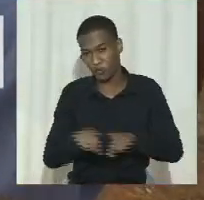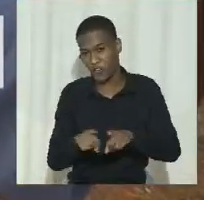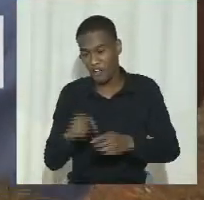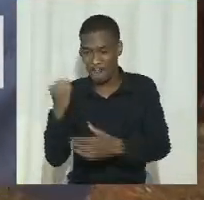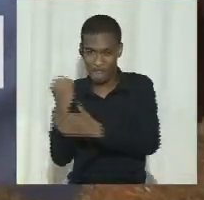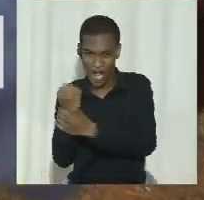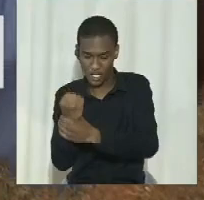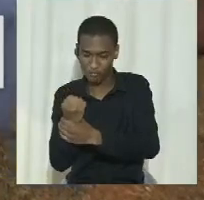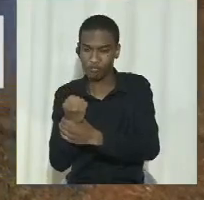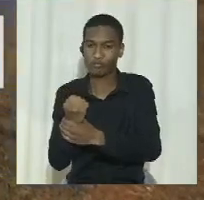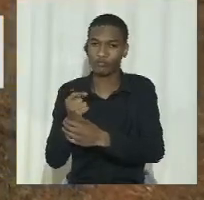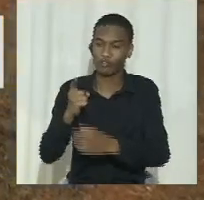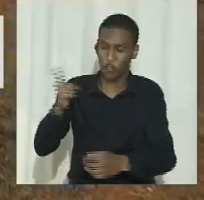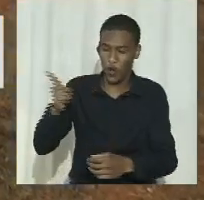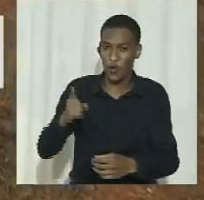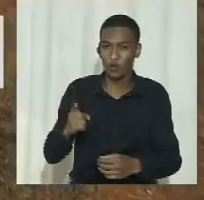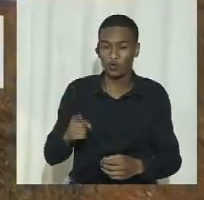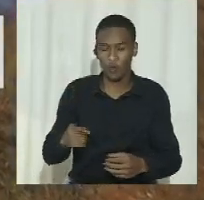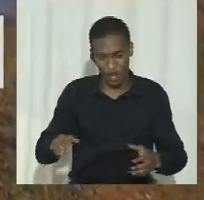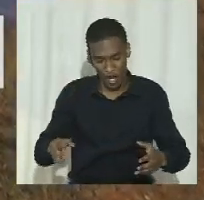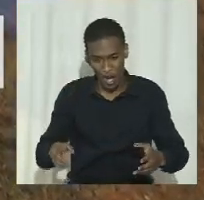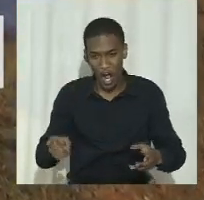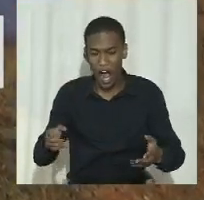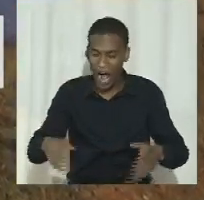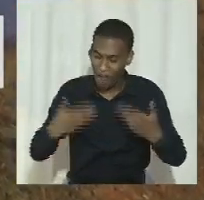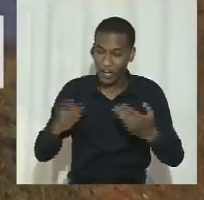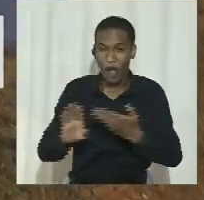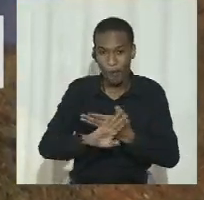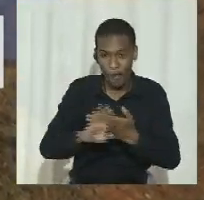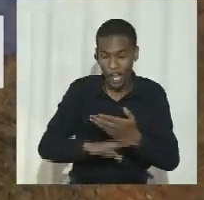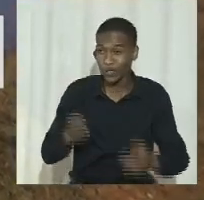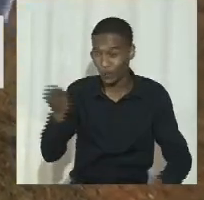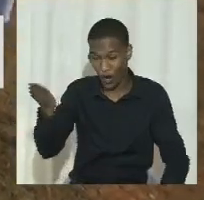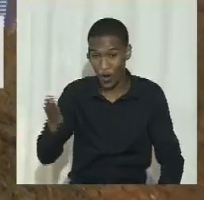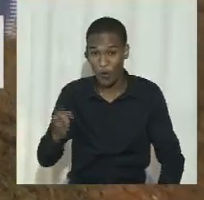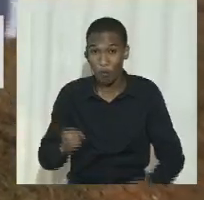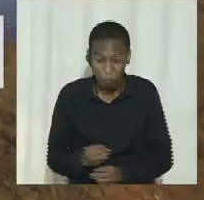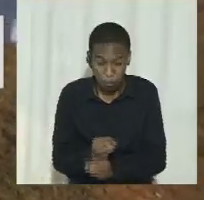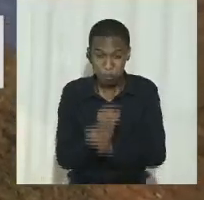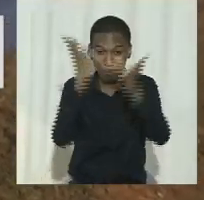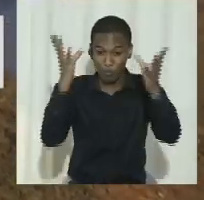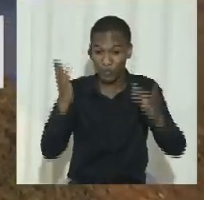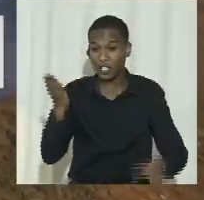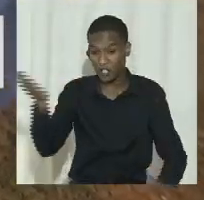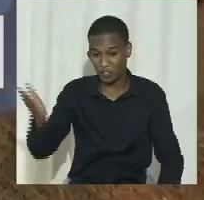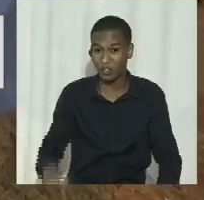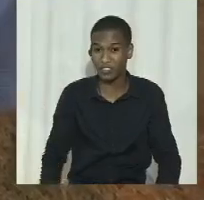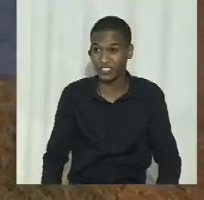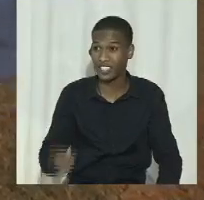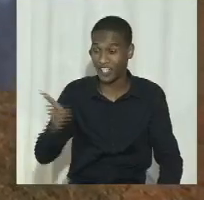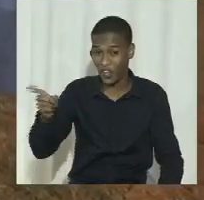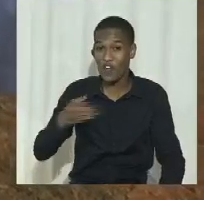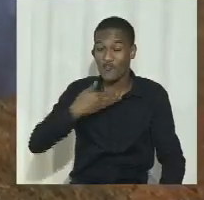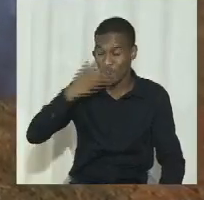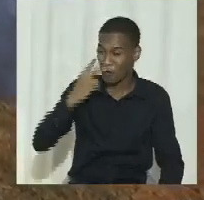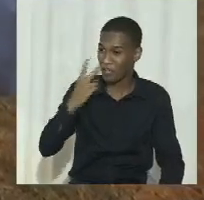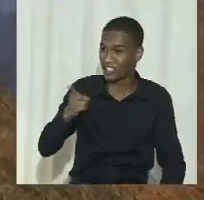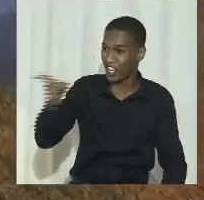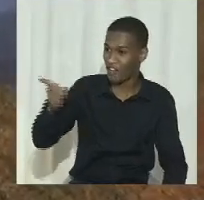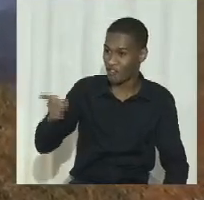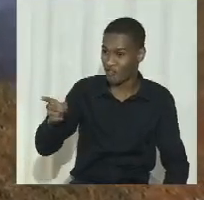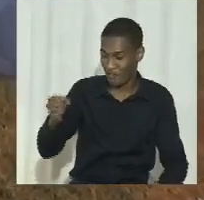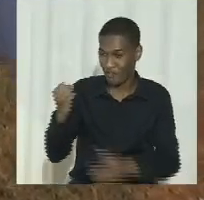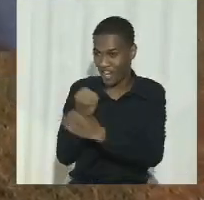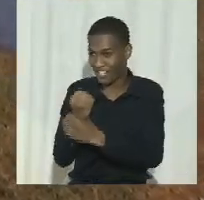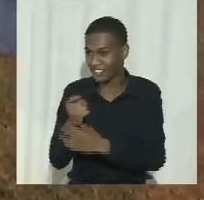le roche volkanika zay hitatsika atya toerana. Zany hoe vato io zany a na le roche volkanika io no lazain'ny olona ty hoe mihamiakatra le izy. Fa